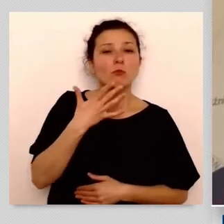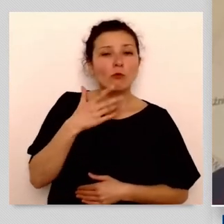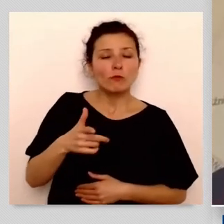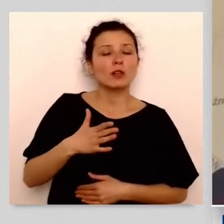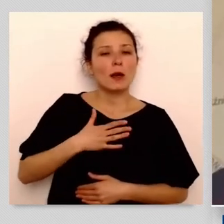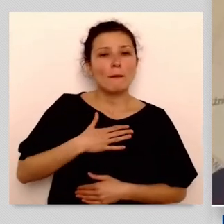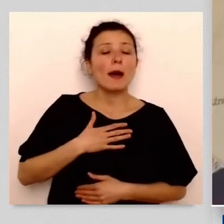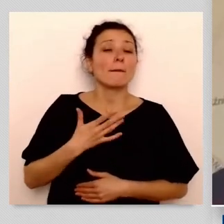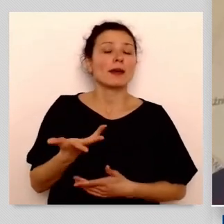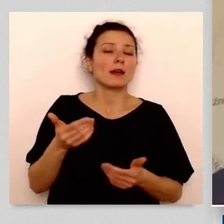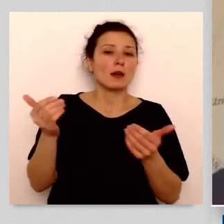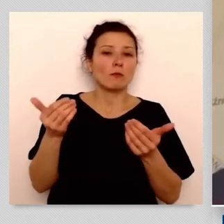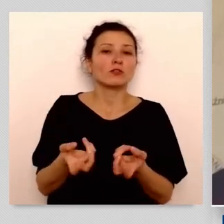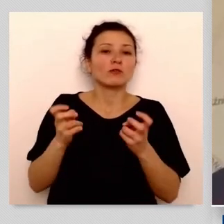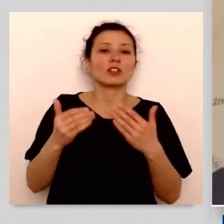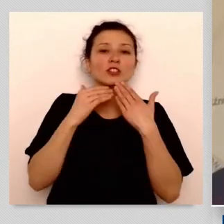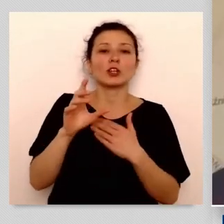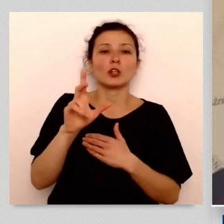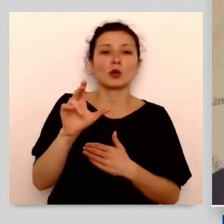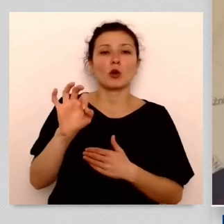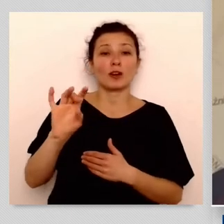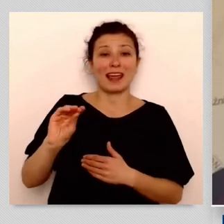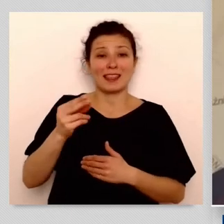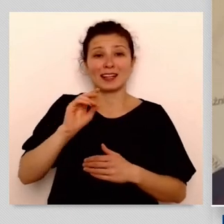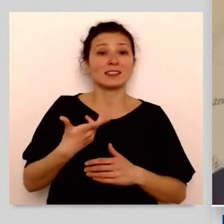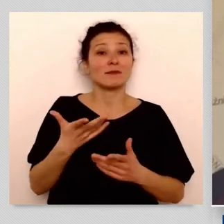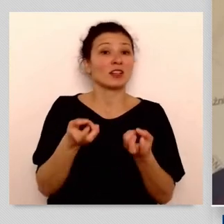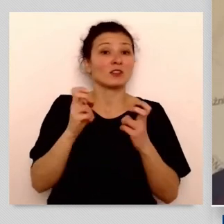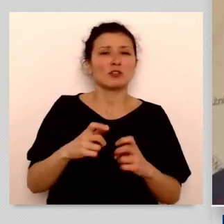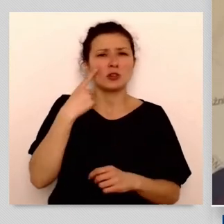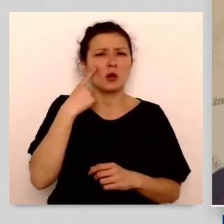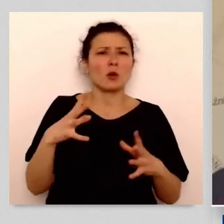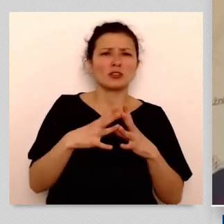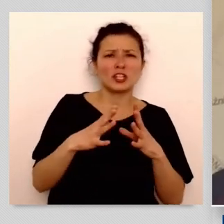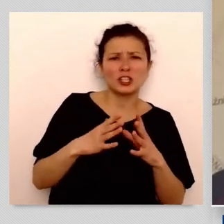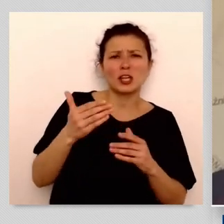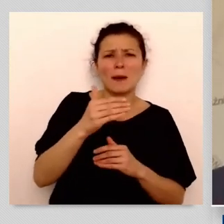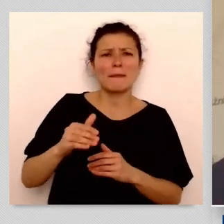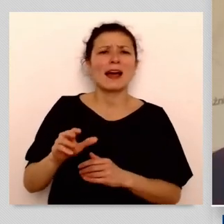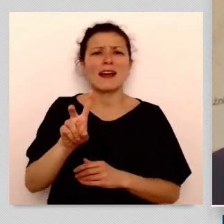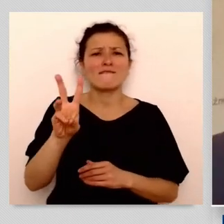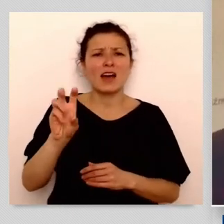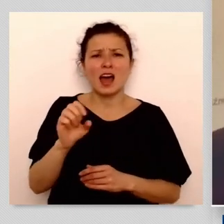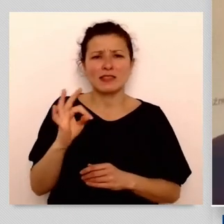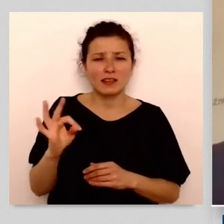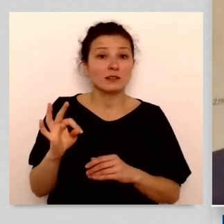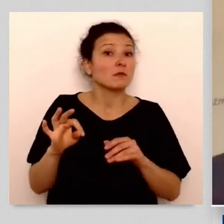ramach kogeneracji około 10 tysięcy megawatów. Rozproszona, bardzo, że tak